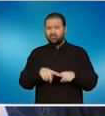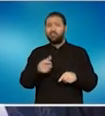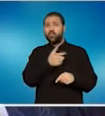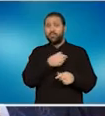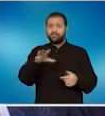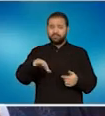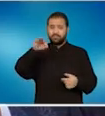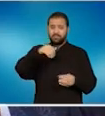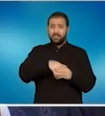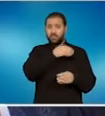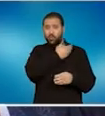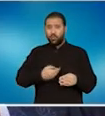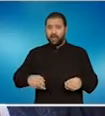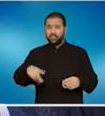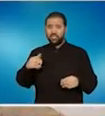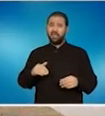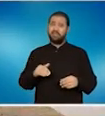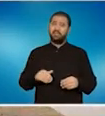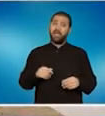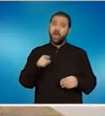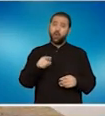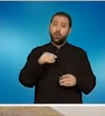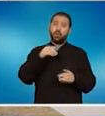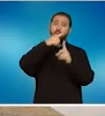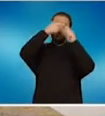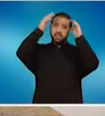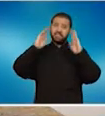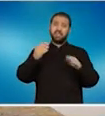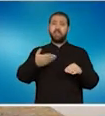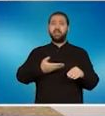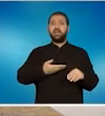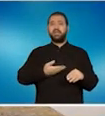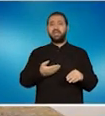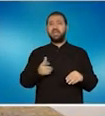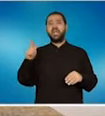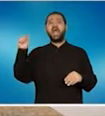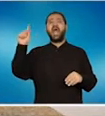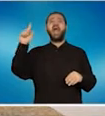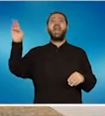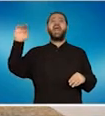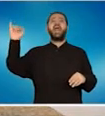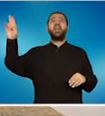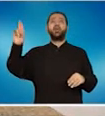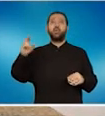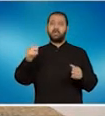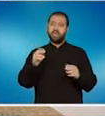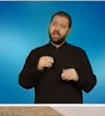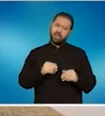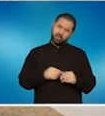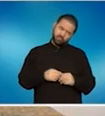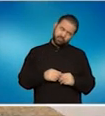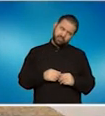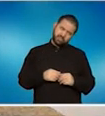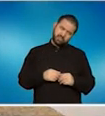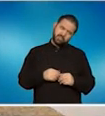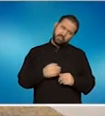bucureșteană, era după Părintele Galeriu. Și dânsul lăsa capul așa puțin, nu întâmplător